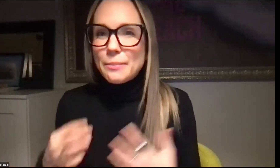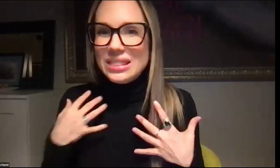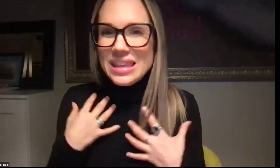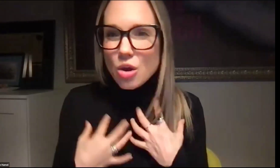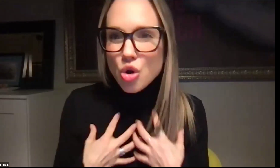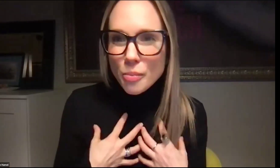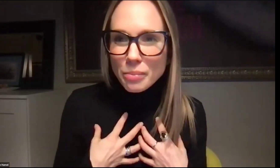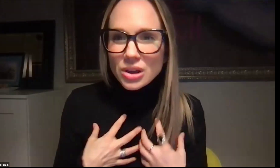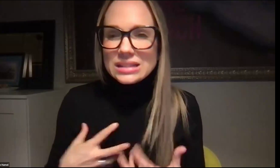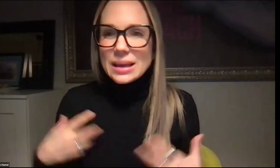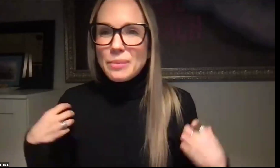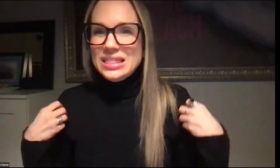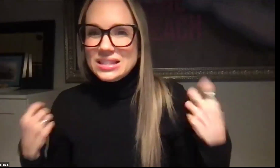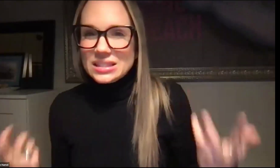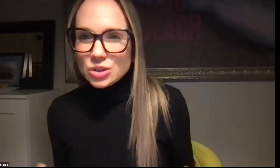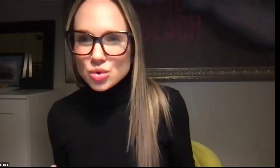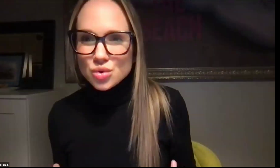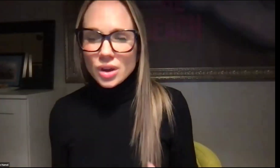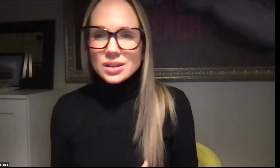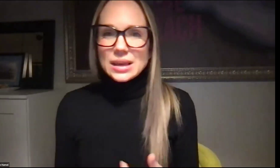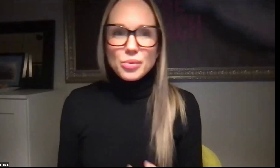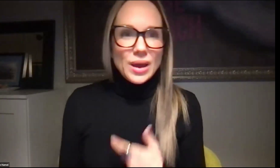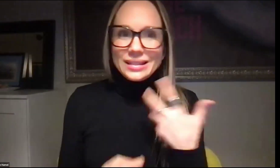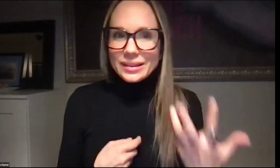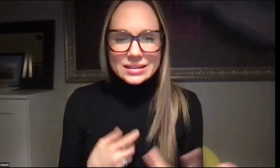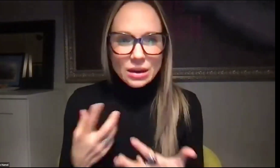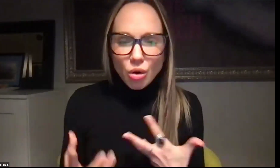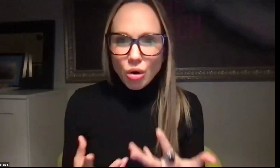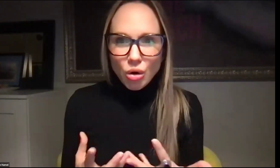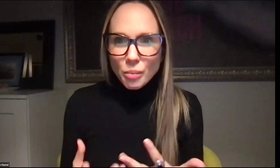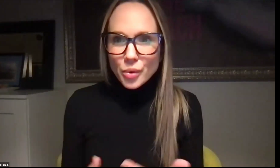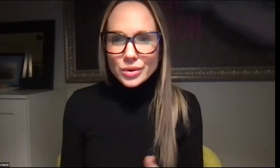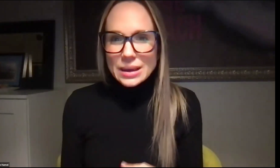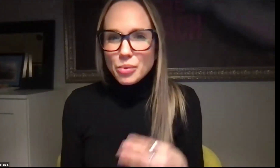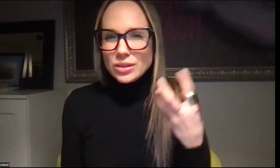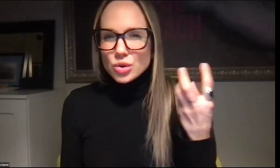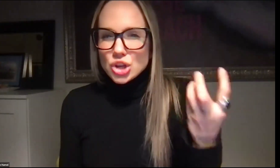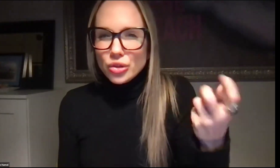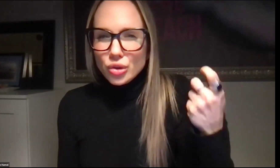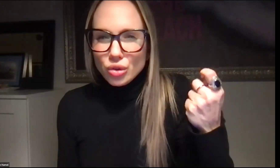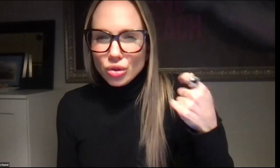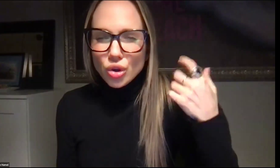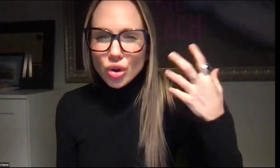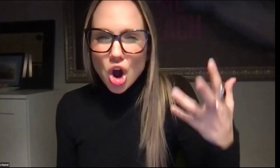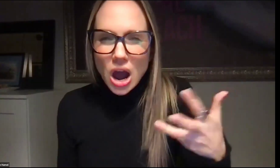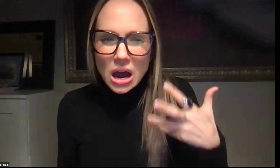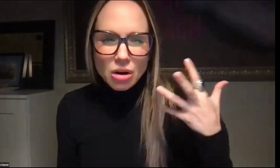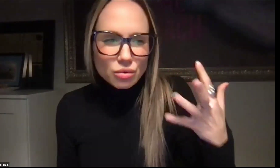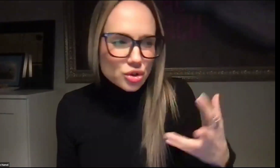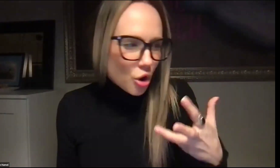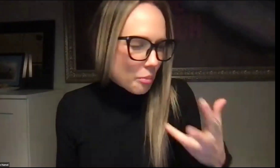neutralité. Ça peut être des couples, ça peut être des tissus, ça peut être, tu sais, ça peut être un genre